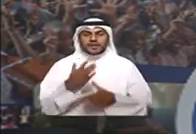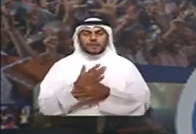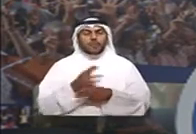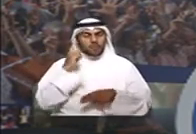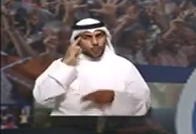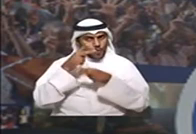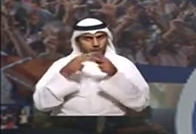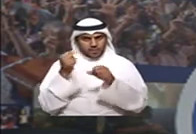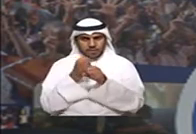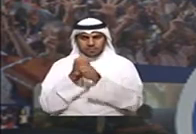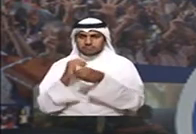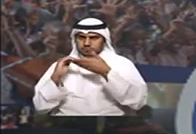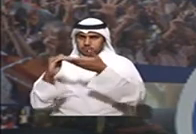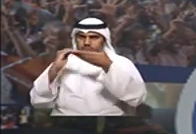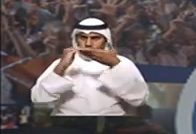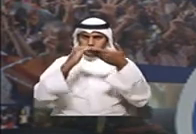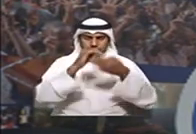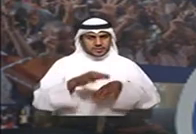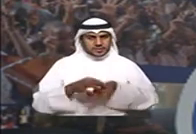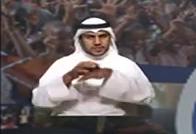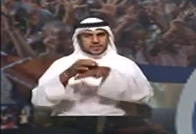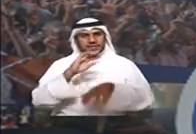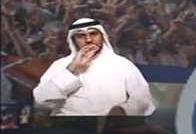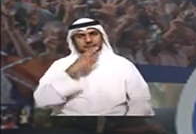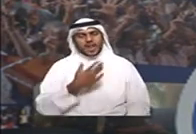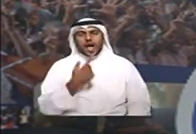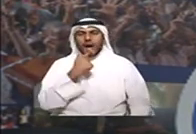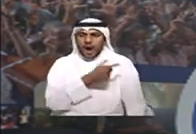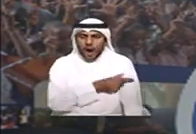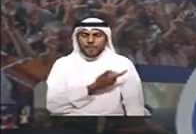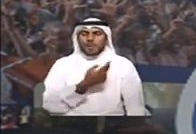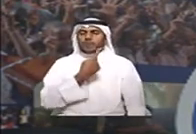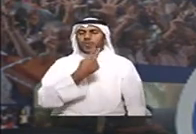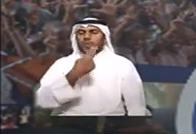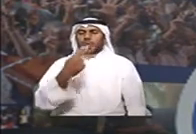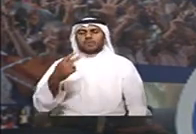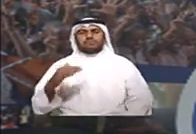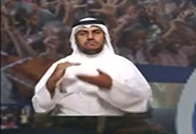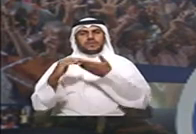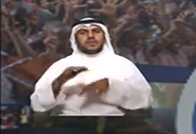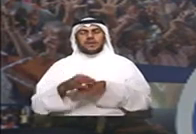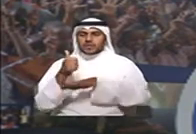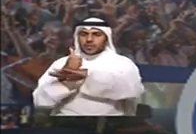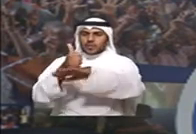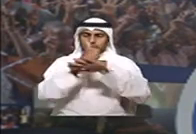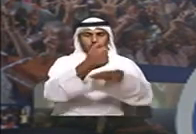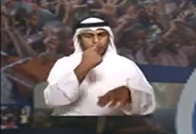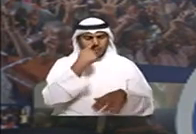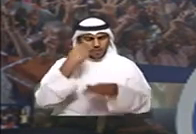من أعمال الإنسانية اللي تقدمها جمعية الهلال الأحمر الكويتي، رئيس وأعضاء مجلس إدارة ومتطوعينها في